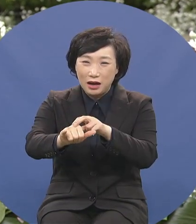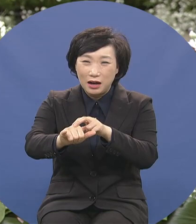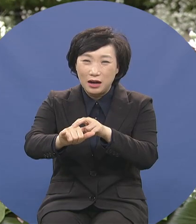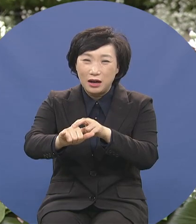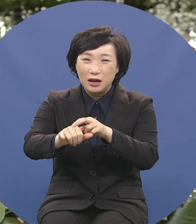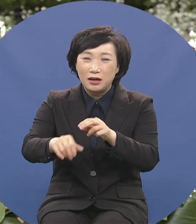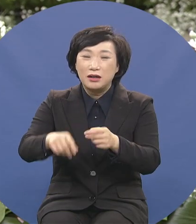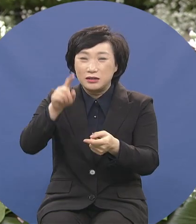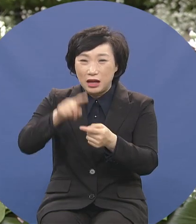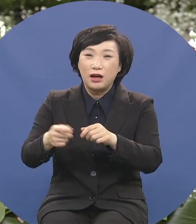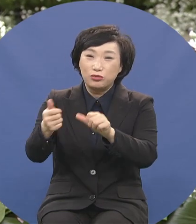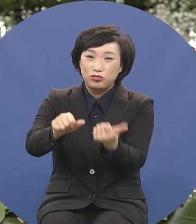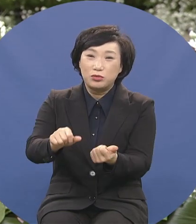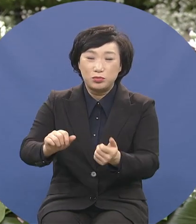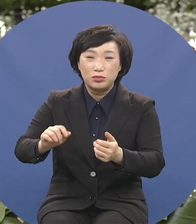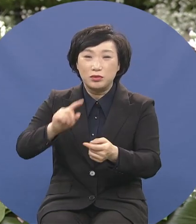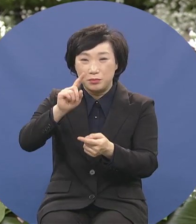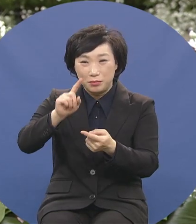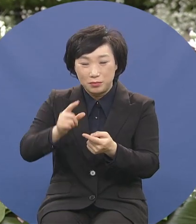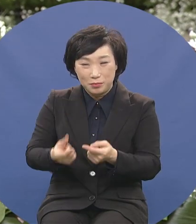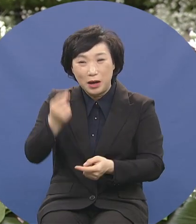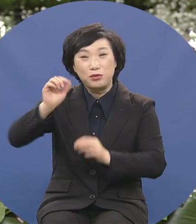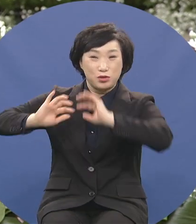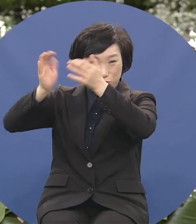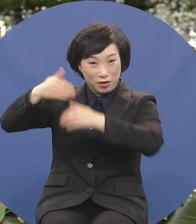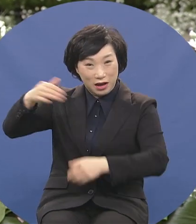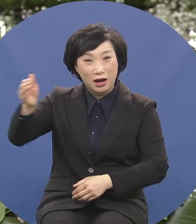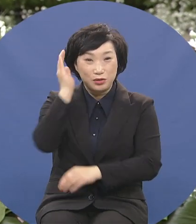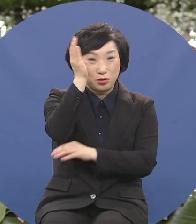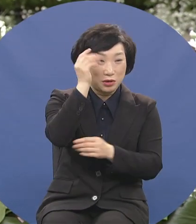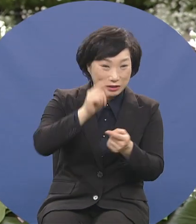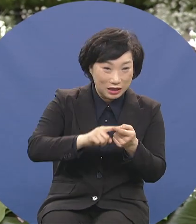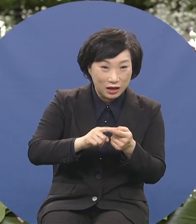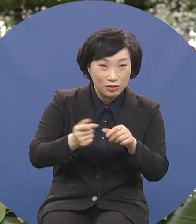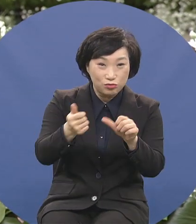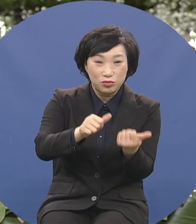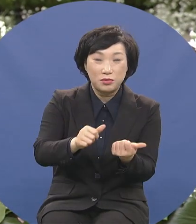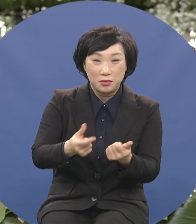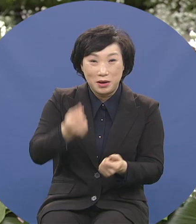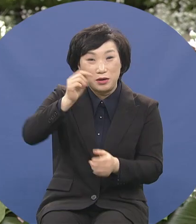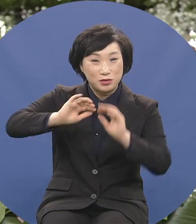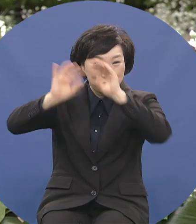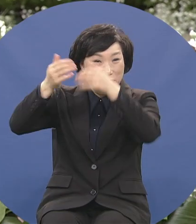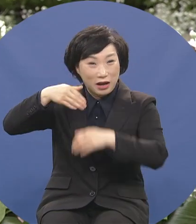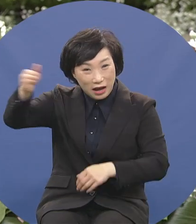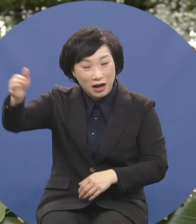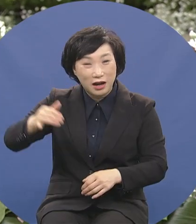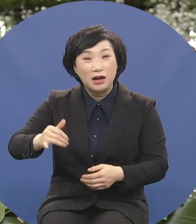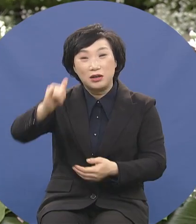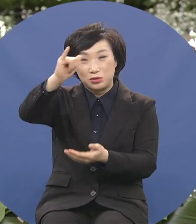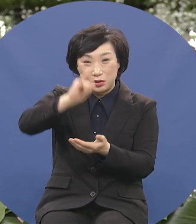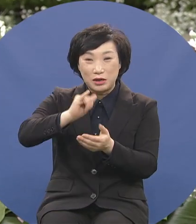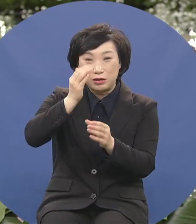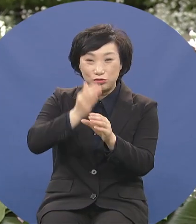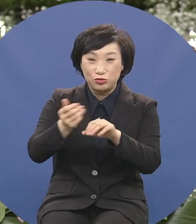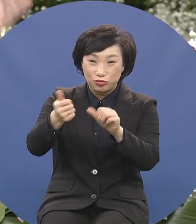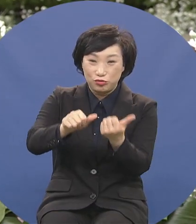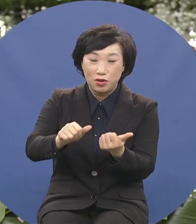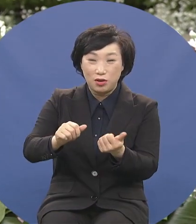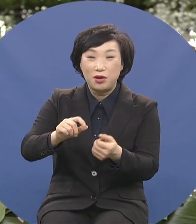거기서 천국 가고, 설교하다 죽으면 거기서 천국 가고, 오다 죽으면 거기서 천국 가리라.